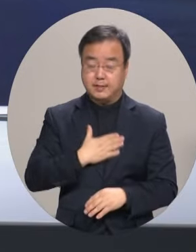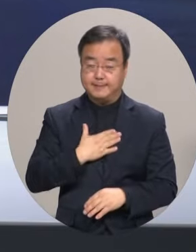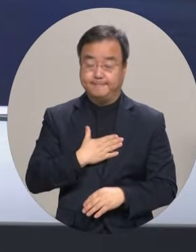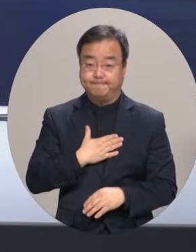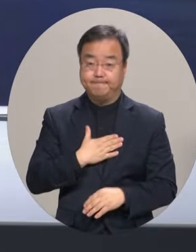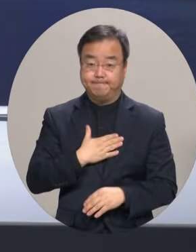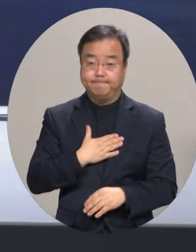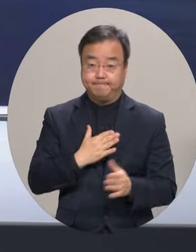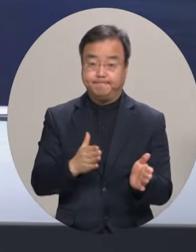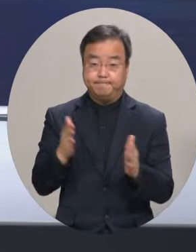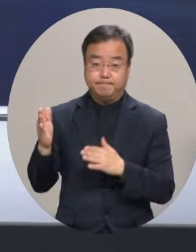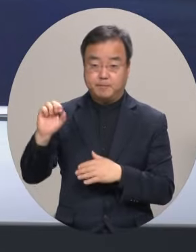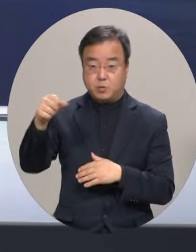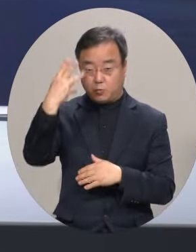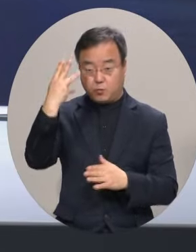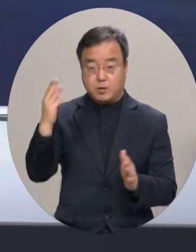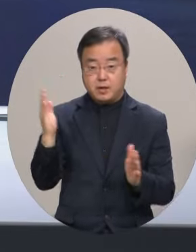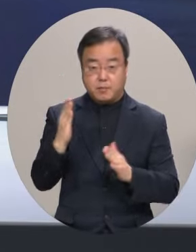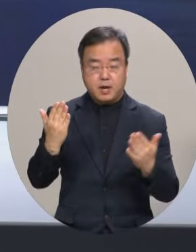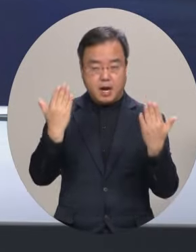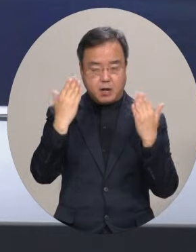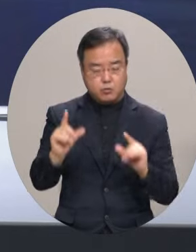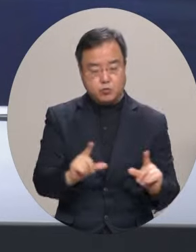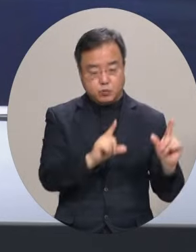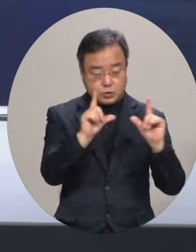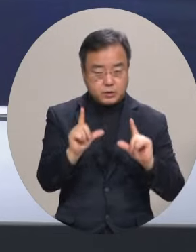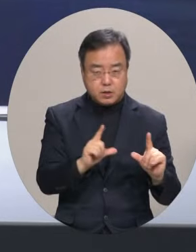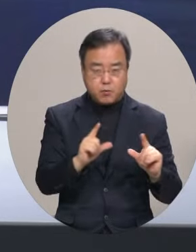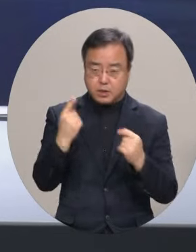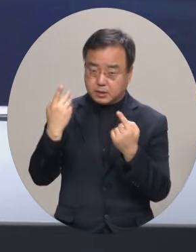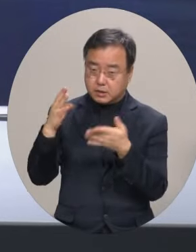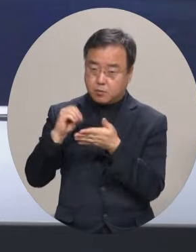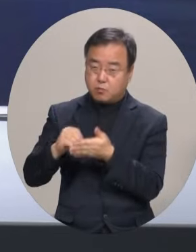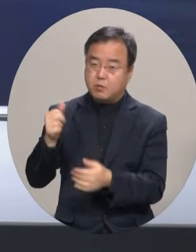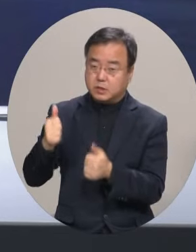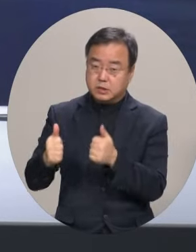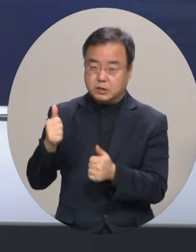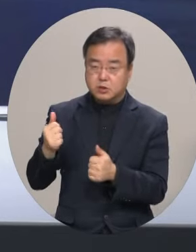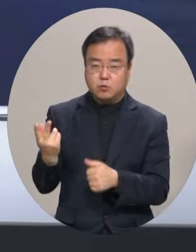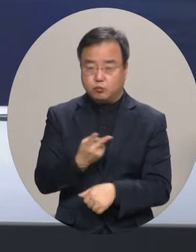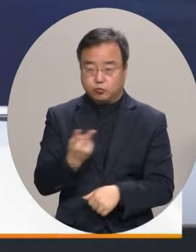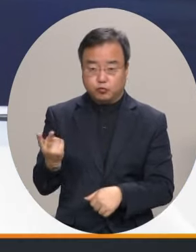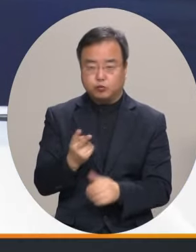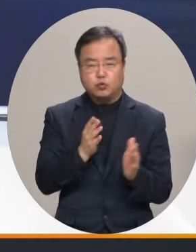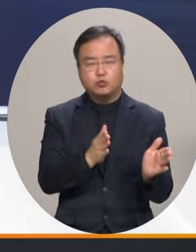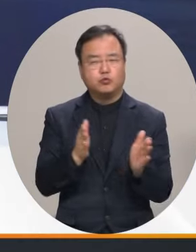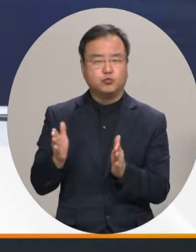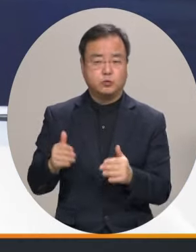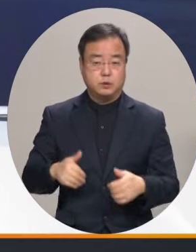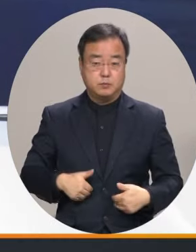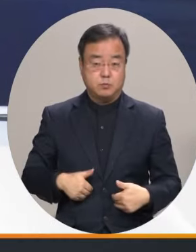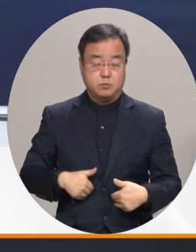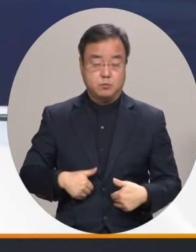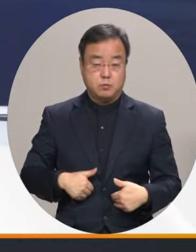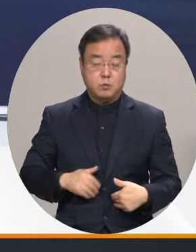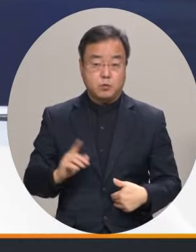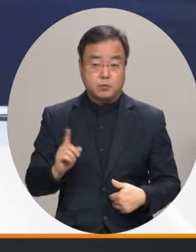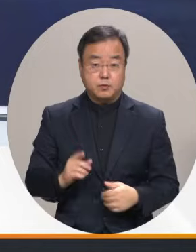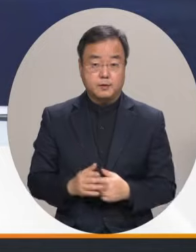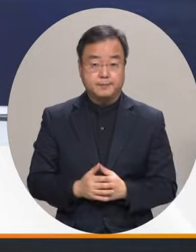학생들은 사실 학교 생활과 수능이 두 가지를 굉장히 균형 있게 대비를 해야 됩니다 놓치지 말아야 될 부분이 있을까요 어 이제